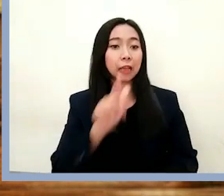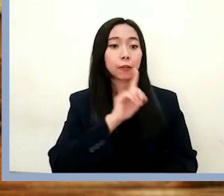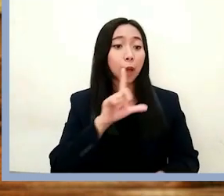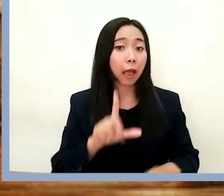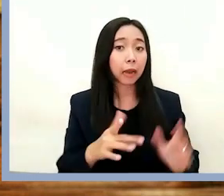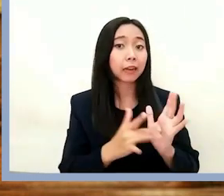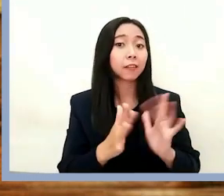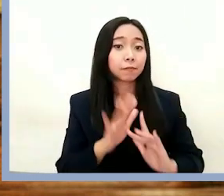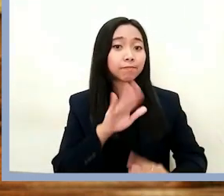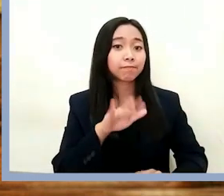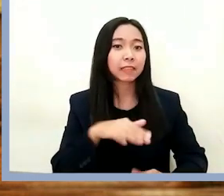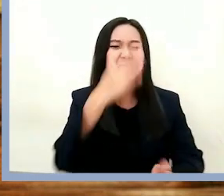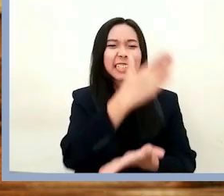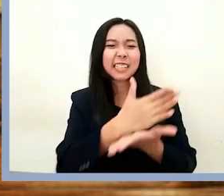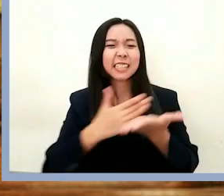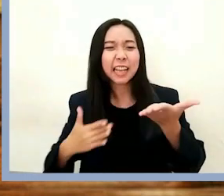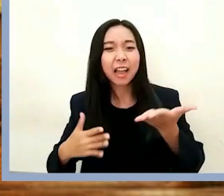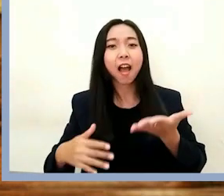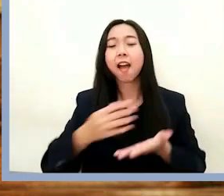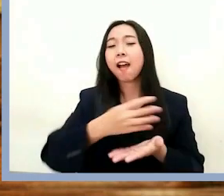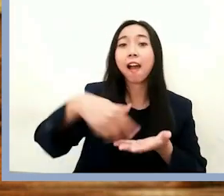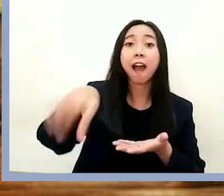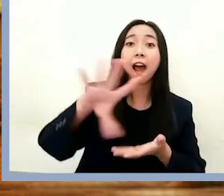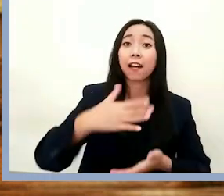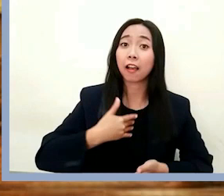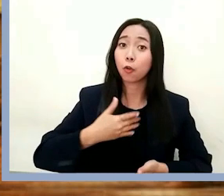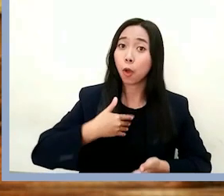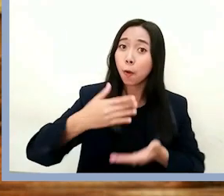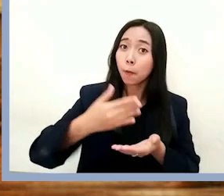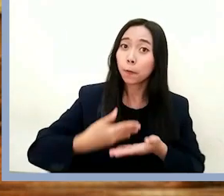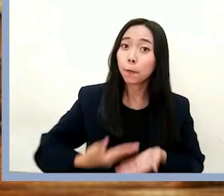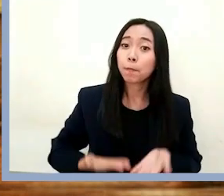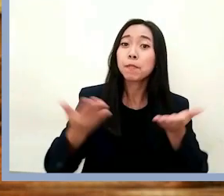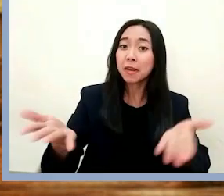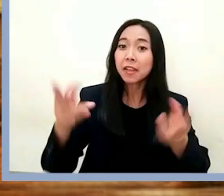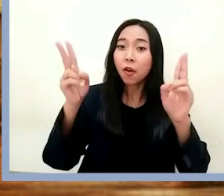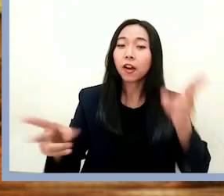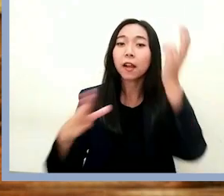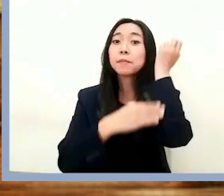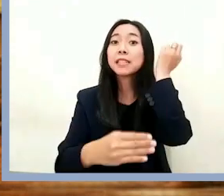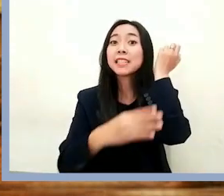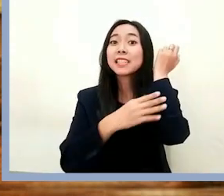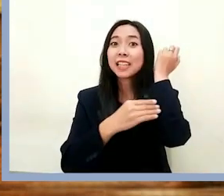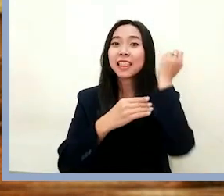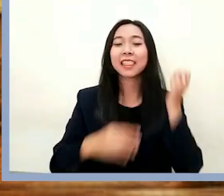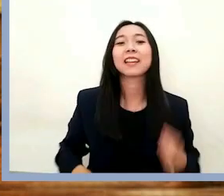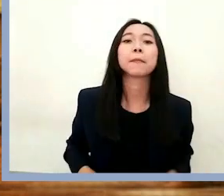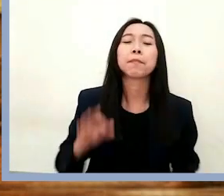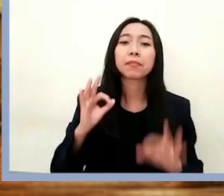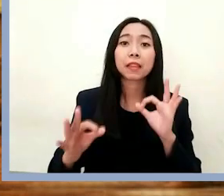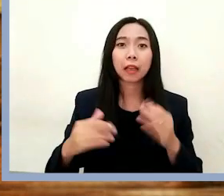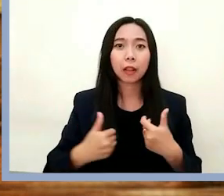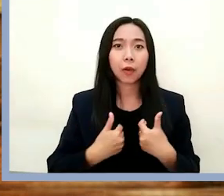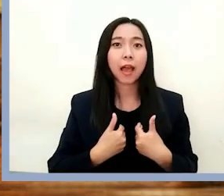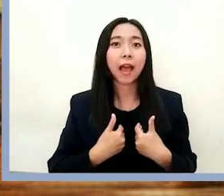setengah dari milikku akan kuberikan kepada orang miskin dan sekiranya ada